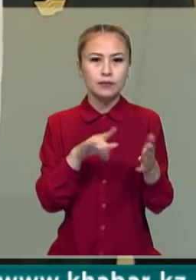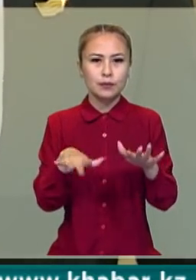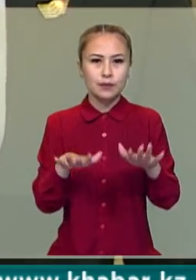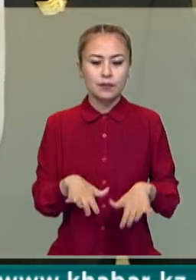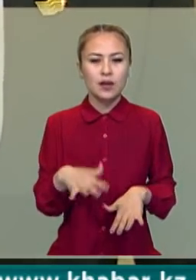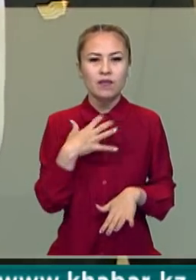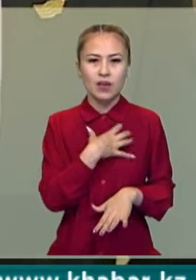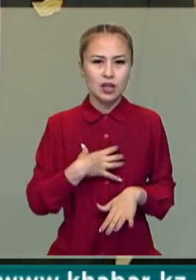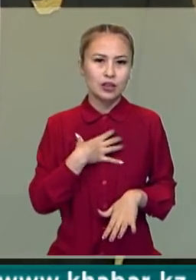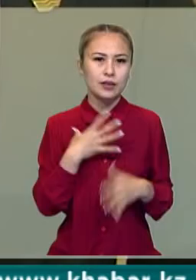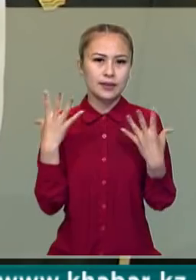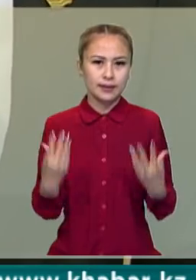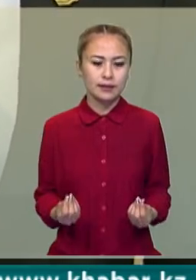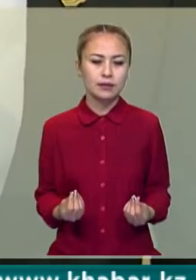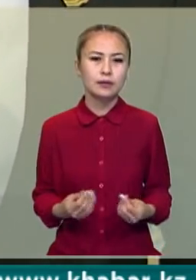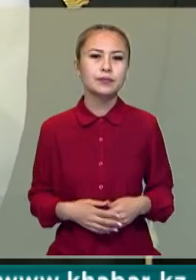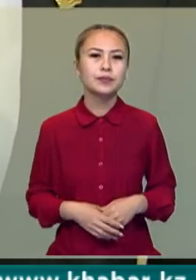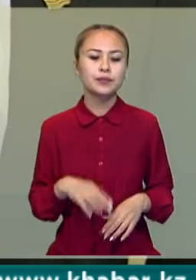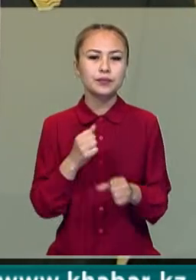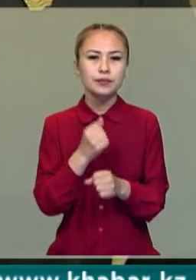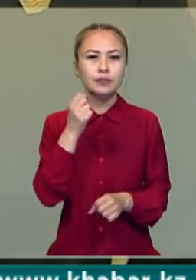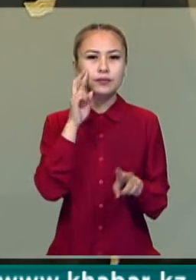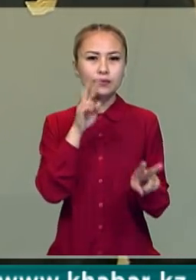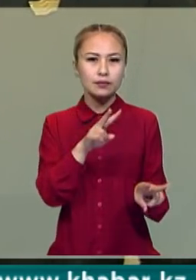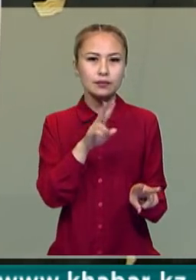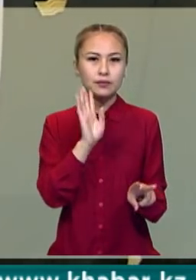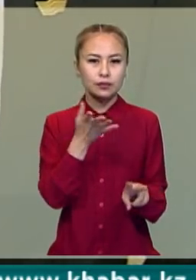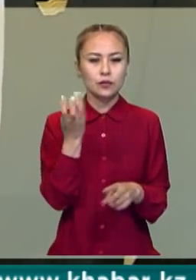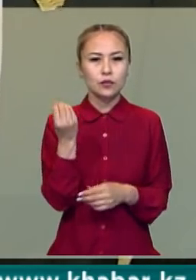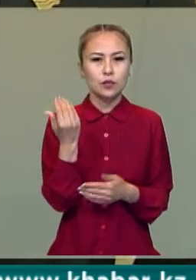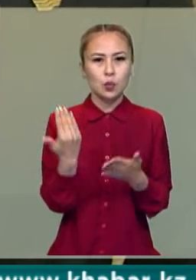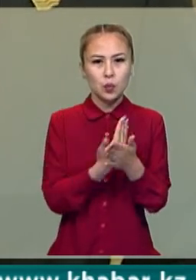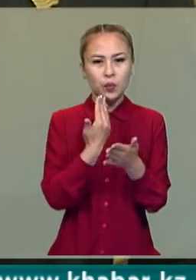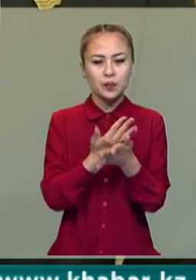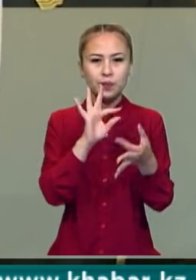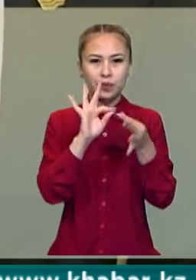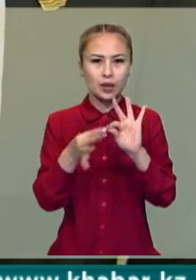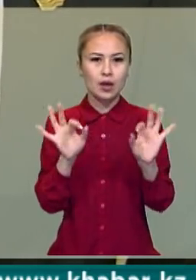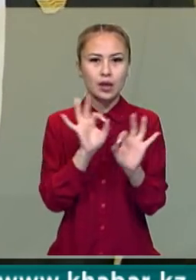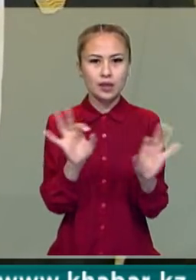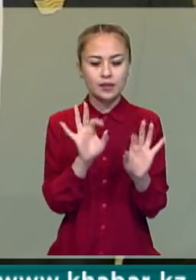саяси маңызды науқанды қадағалайтын боламыз. Алдағы уақытта да толығырақ ақпараттар бере жатармыз.